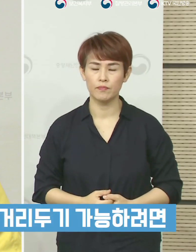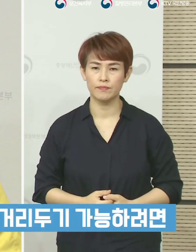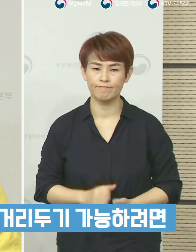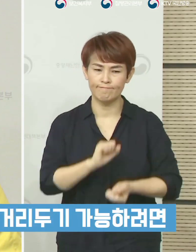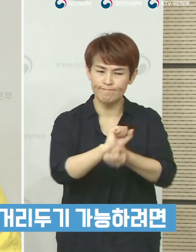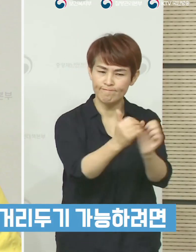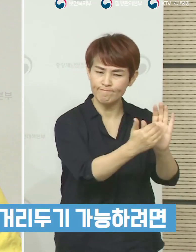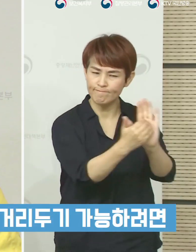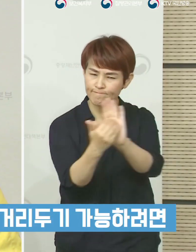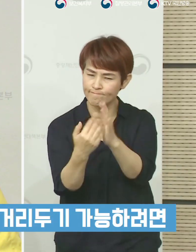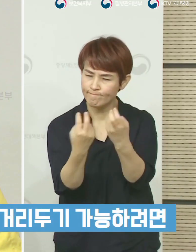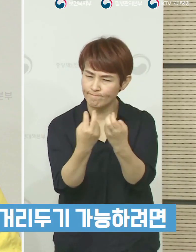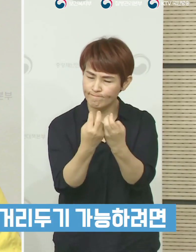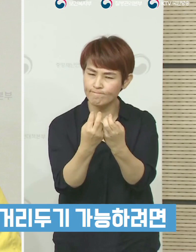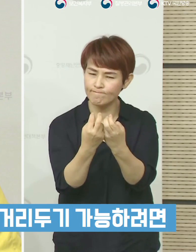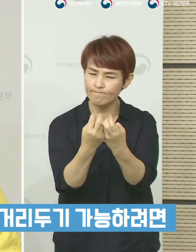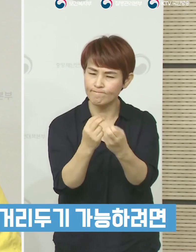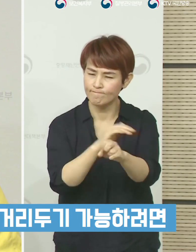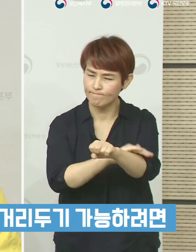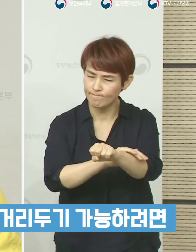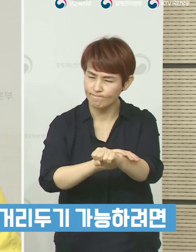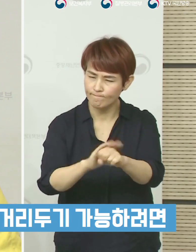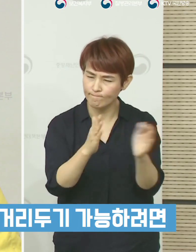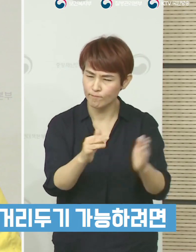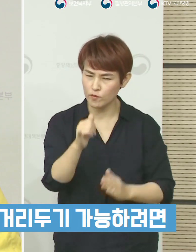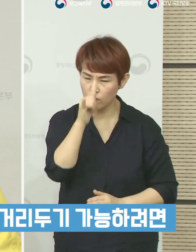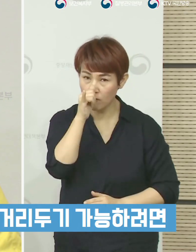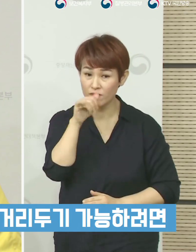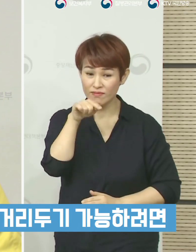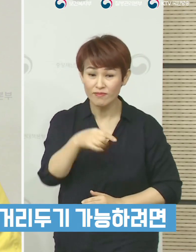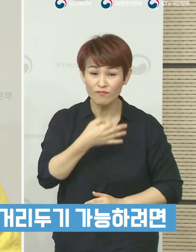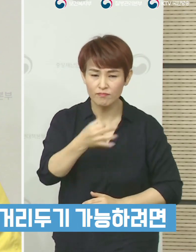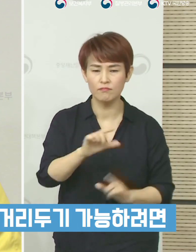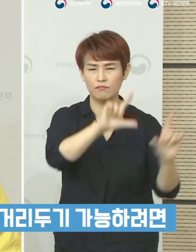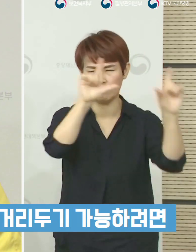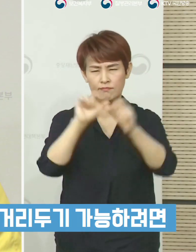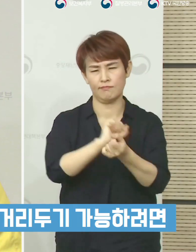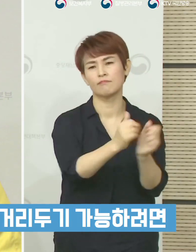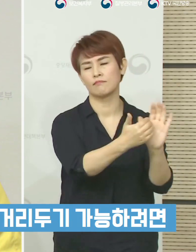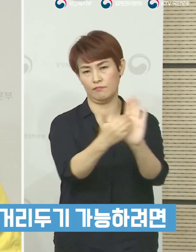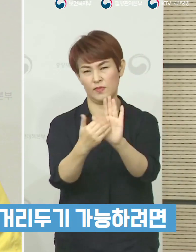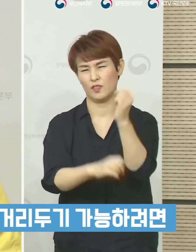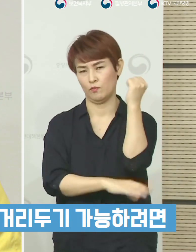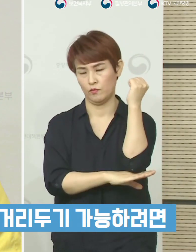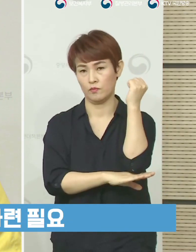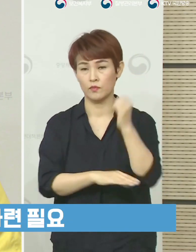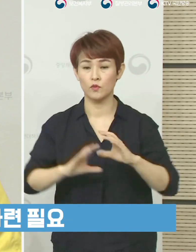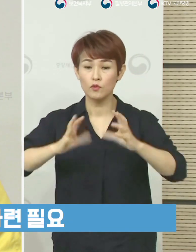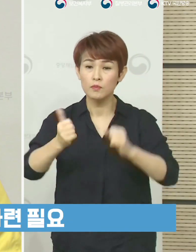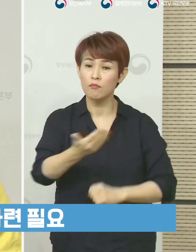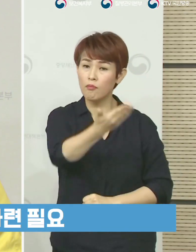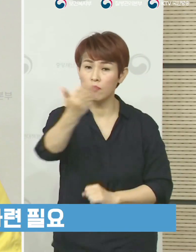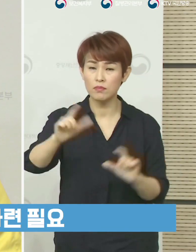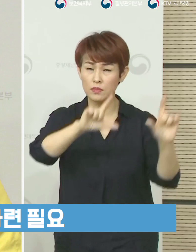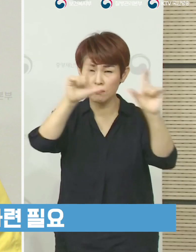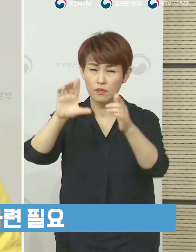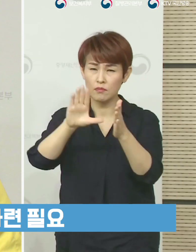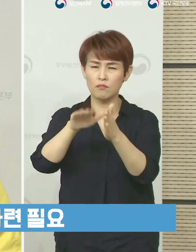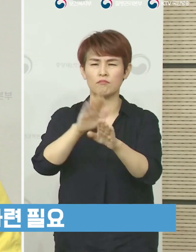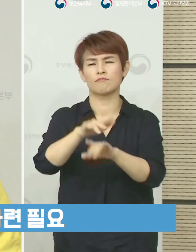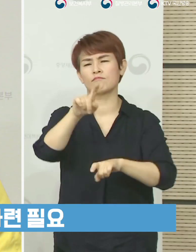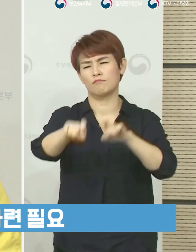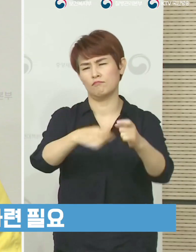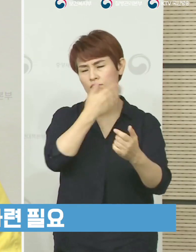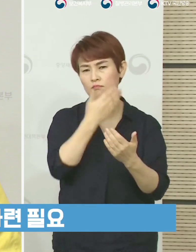방역적 조치를 유지를 하는 것이 생활 방역의 이제 기본적인 개념입니다. 이를 위해서는 국민들의 일상 생활에서 어떤 실천이라는